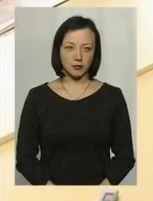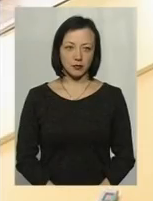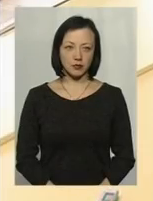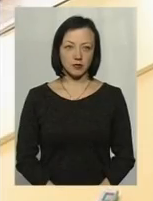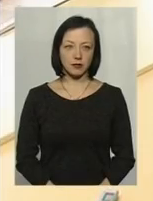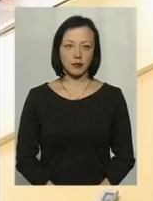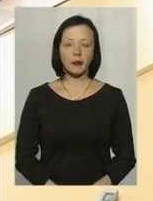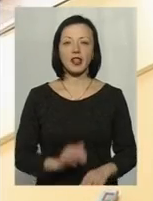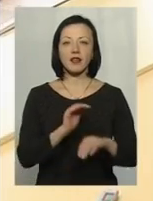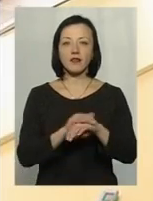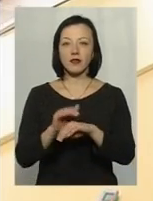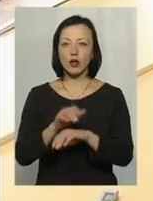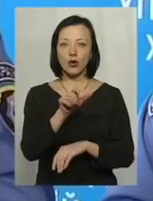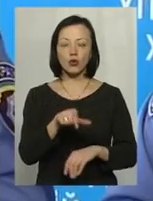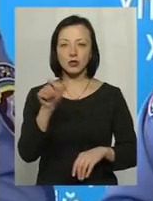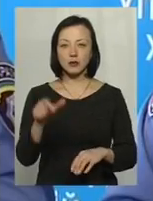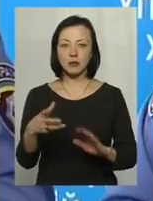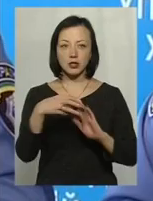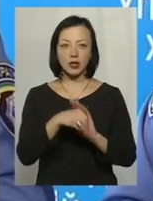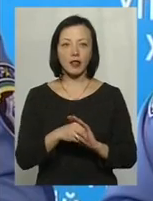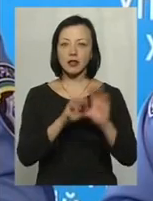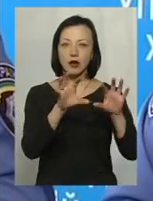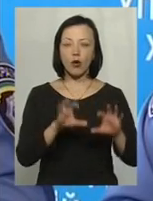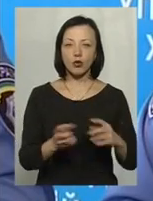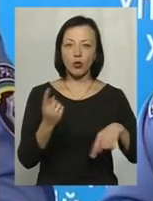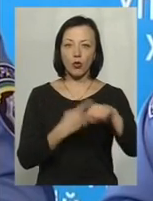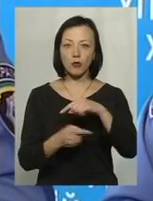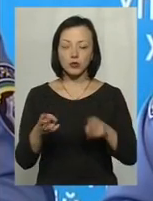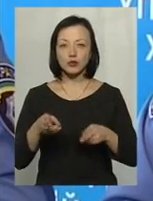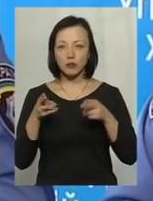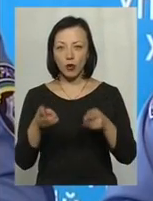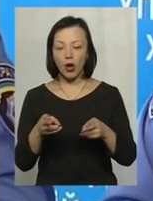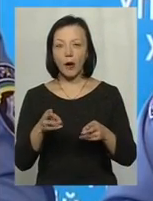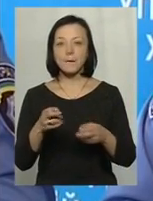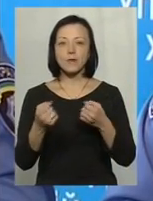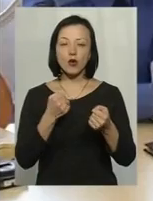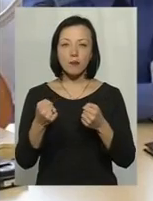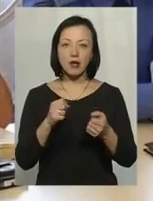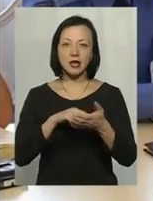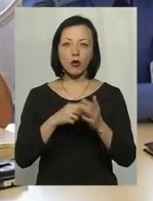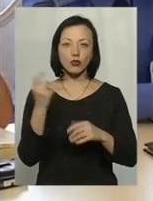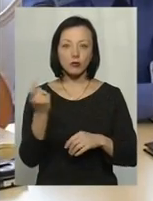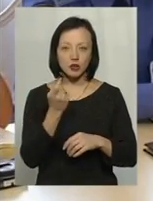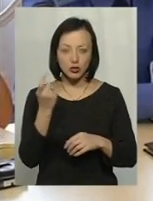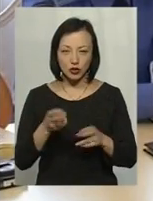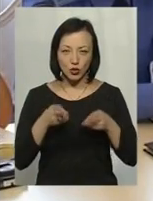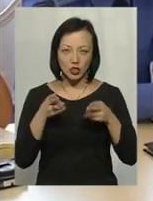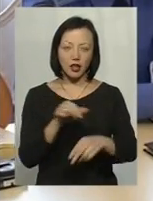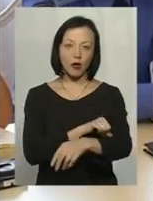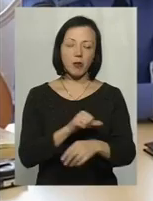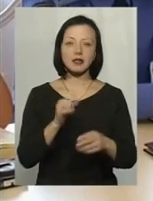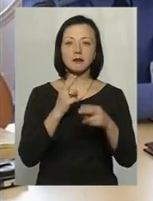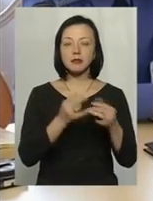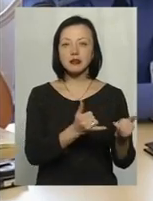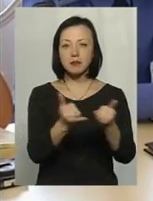Виявлення осіб, причетних до незаконного обігу зброї, протидія економічній злочинності та наркоманії, забезпечення безпеки дорожнього руху та